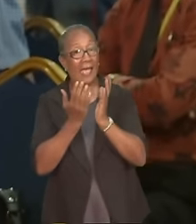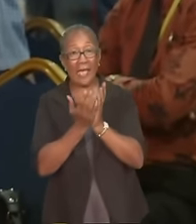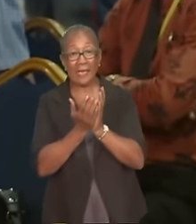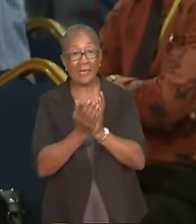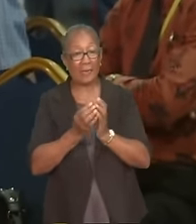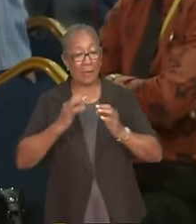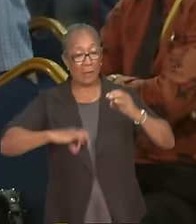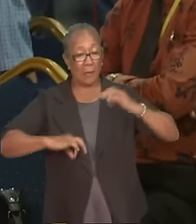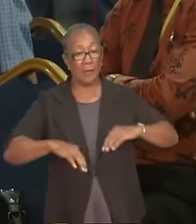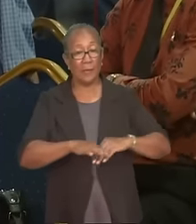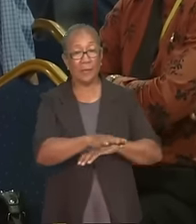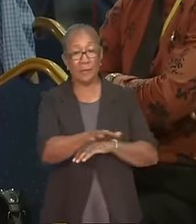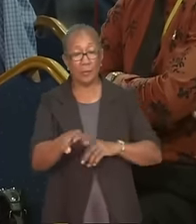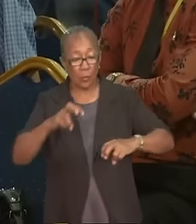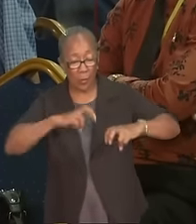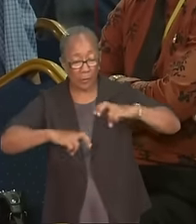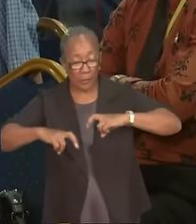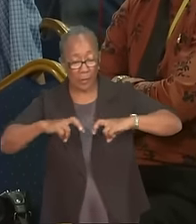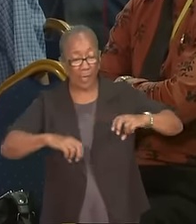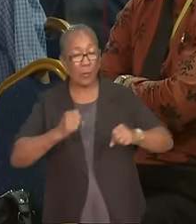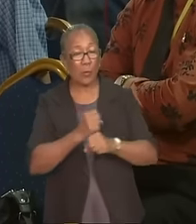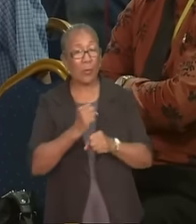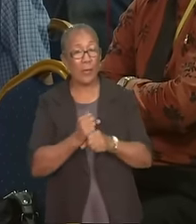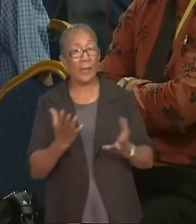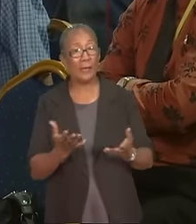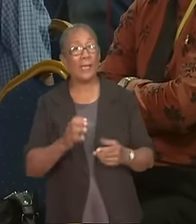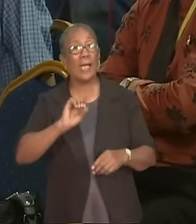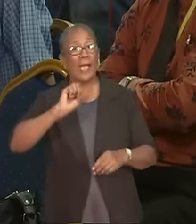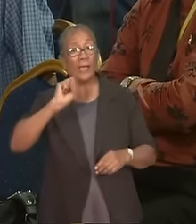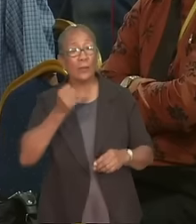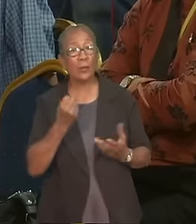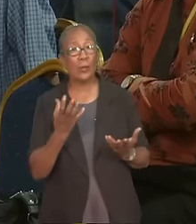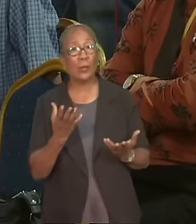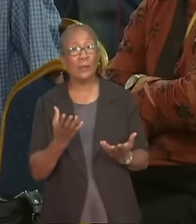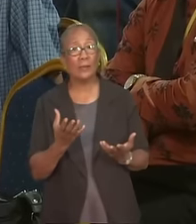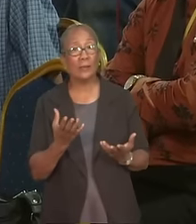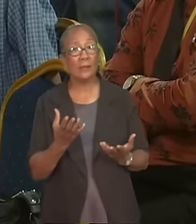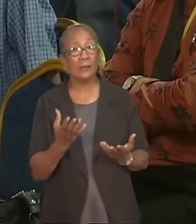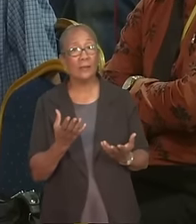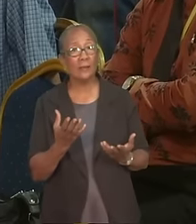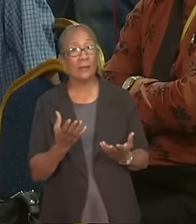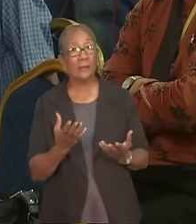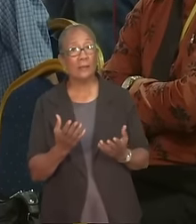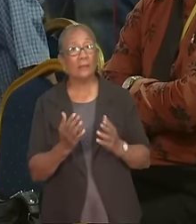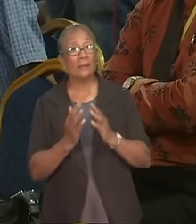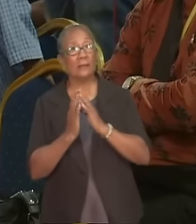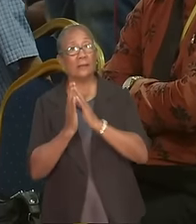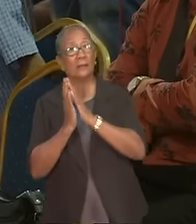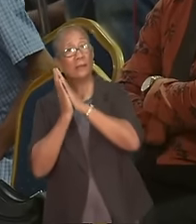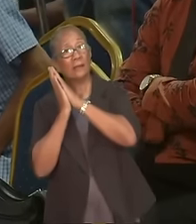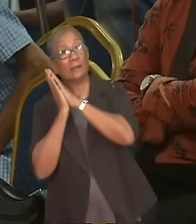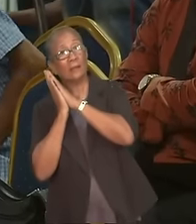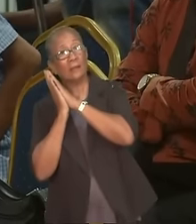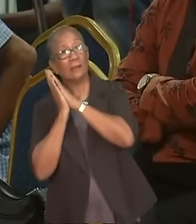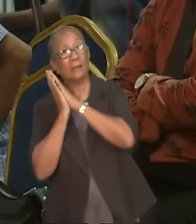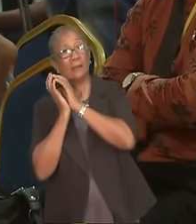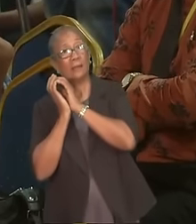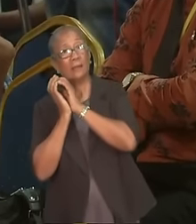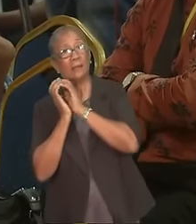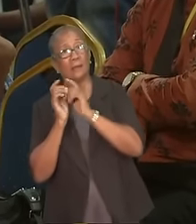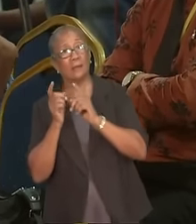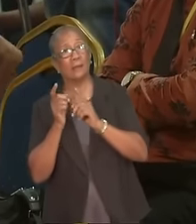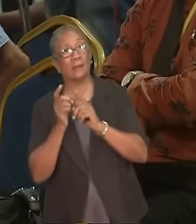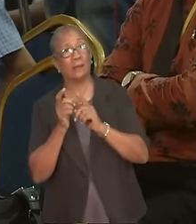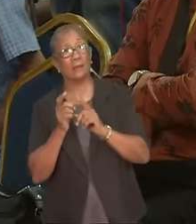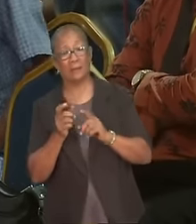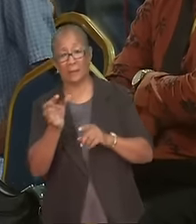controledienst naar behoren functioneert. Klopt dat? En kunnen misschien de lichttarieven van Asianen verhoogd worden? Het is nu